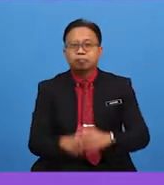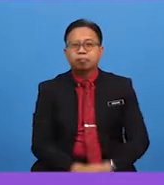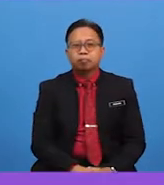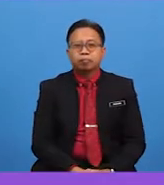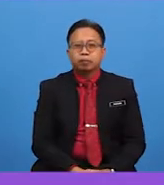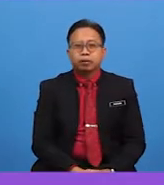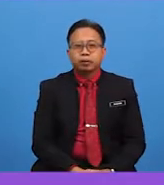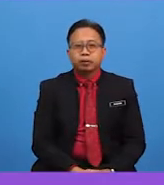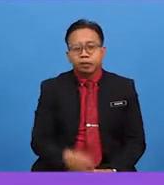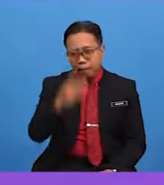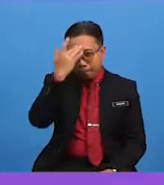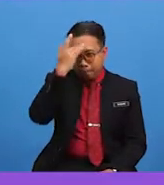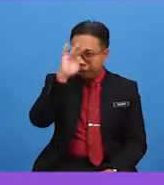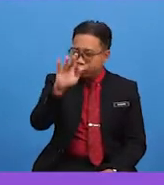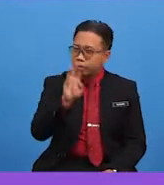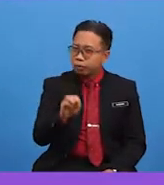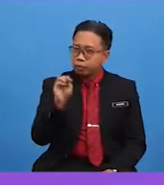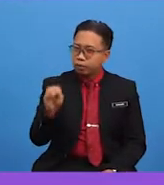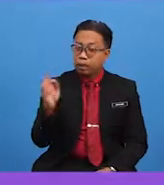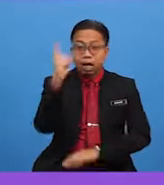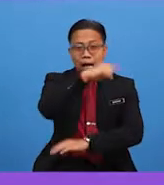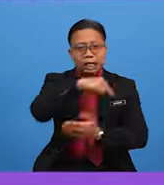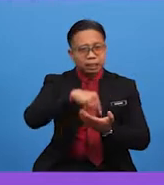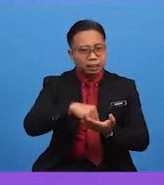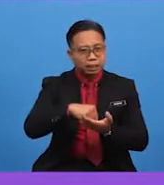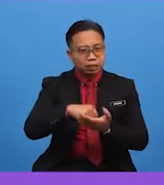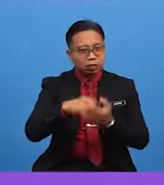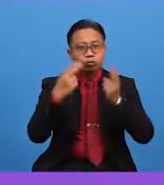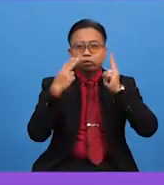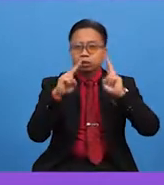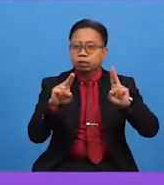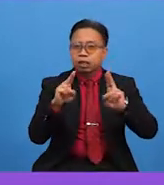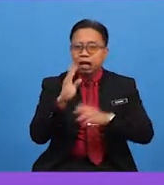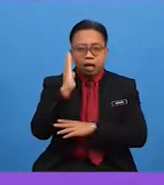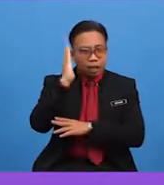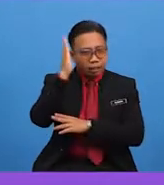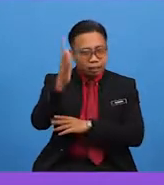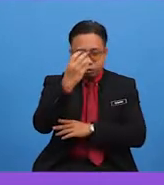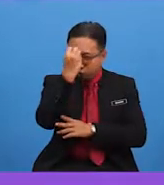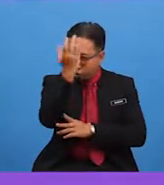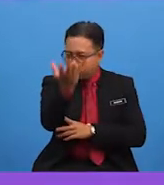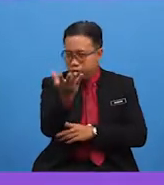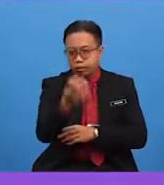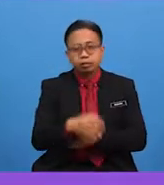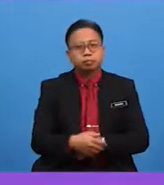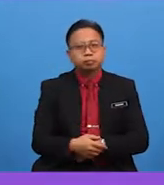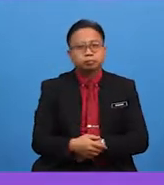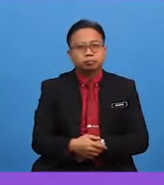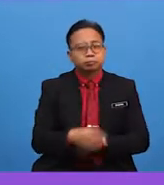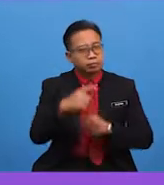Ya, bijak murid-murid. Hari ini Ustazah akan menjelaskan lebih